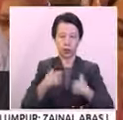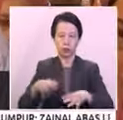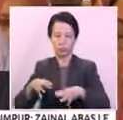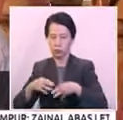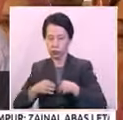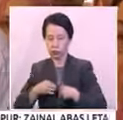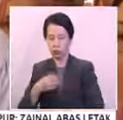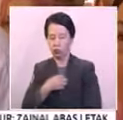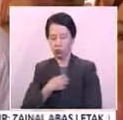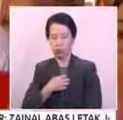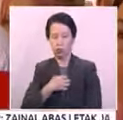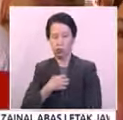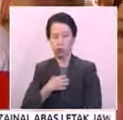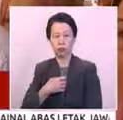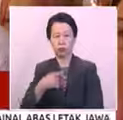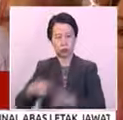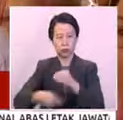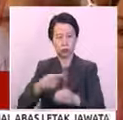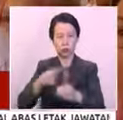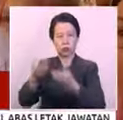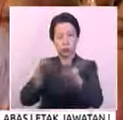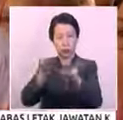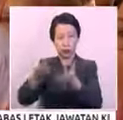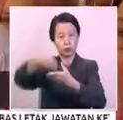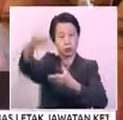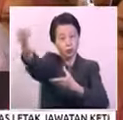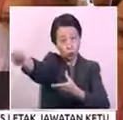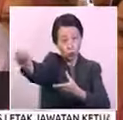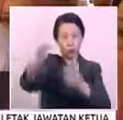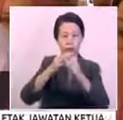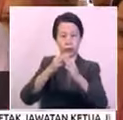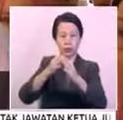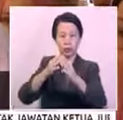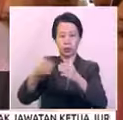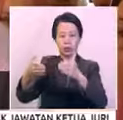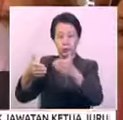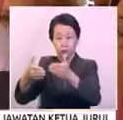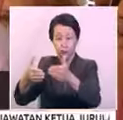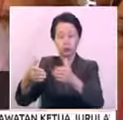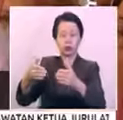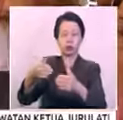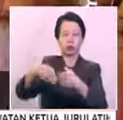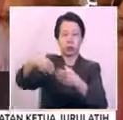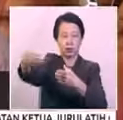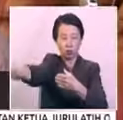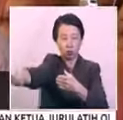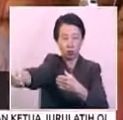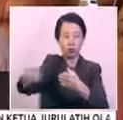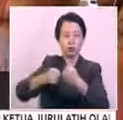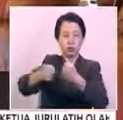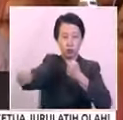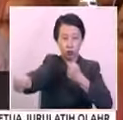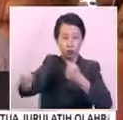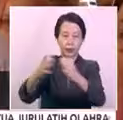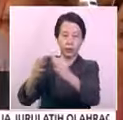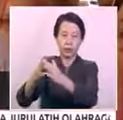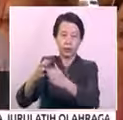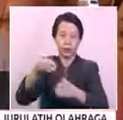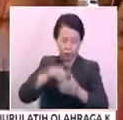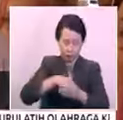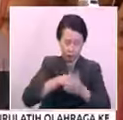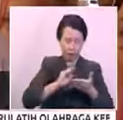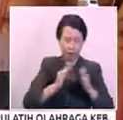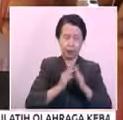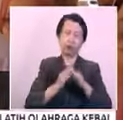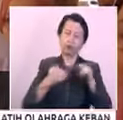aduan-aduan yang datang berkenaan dengan perkhidmatan luar bandar, pinggir bandar, dalam kawasan bandar pun memang ada masalah yang bangkit.